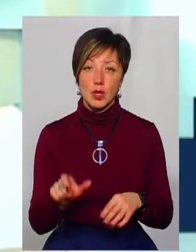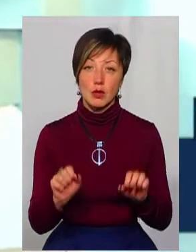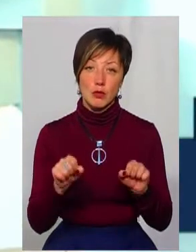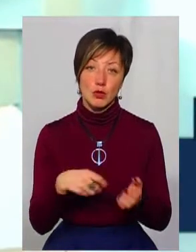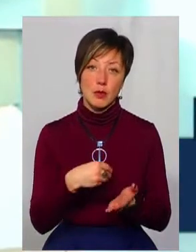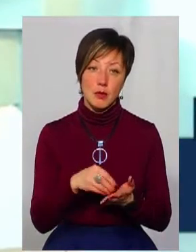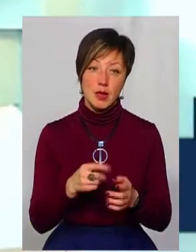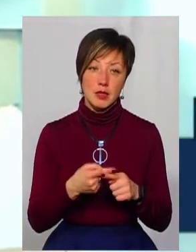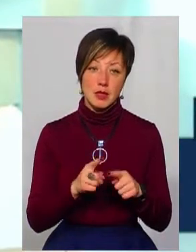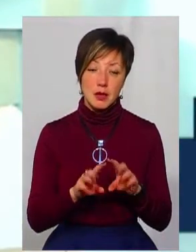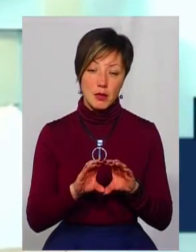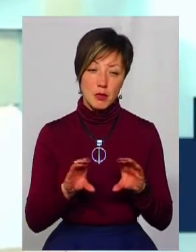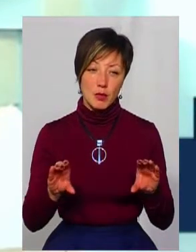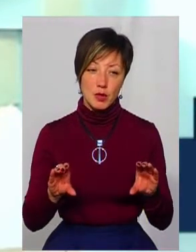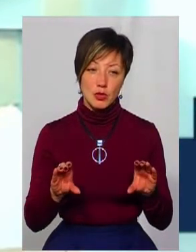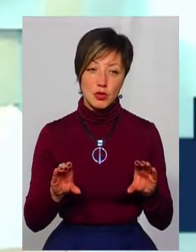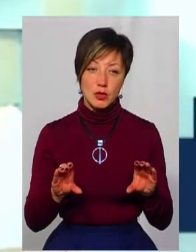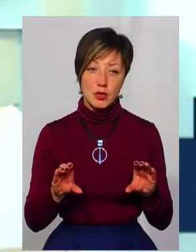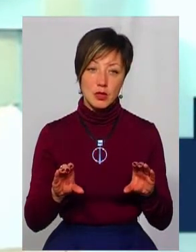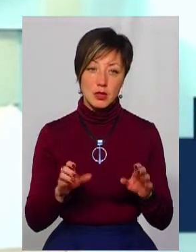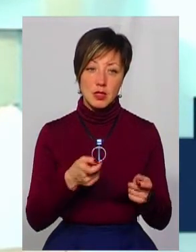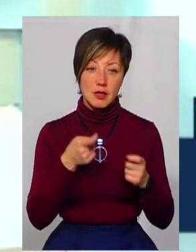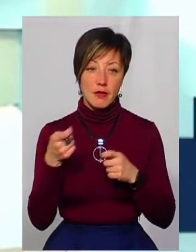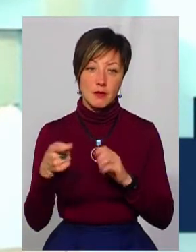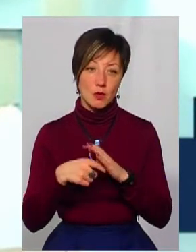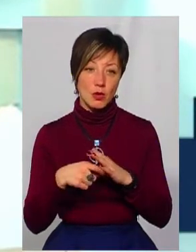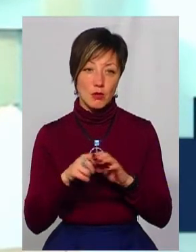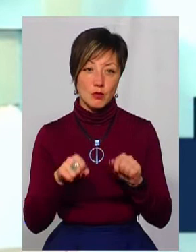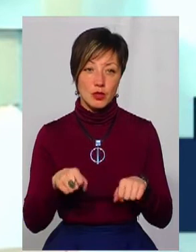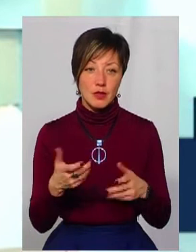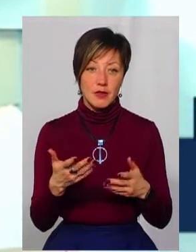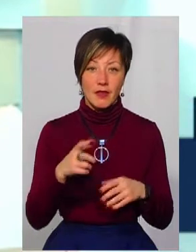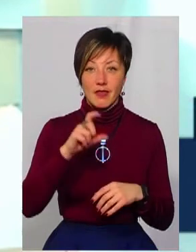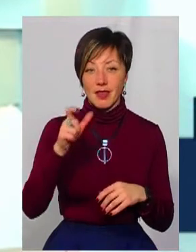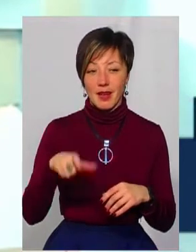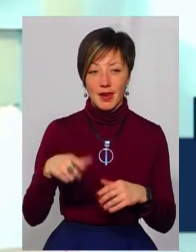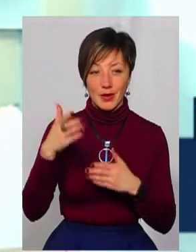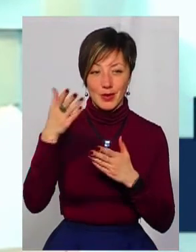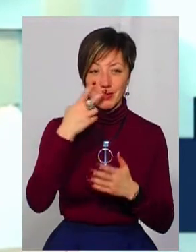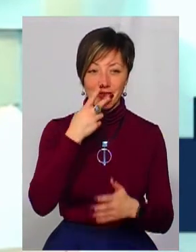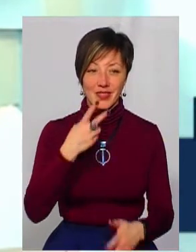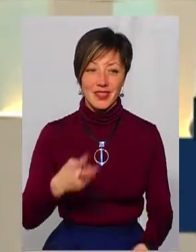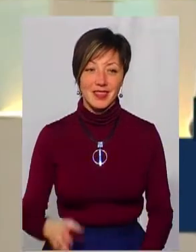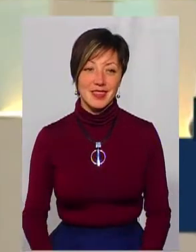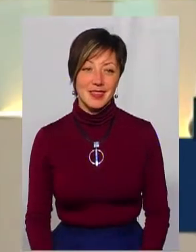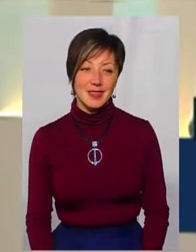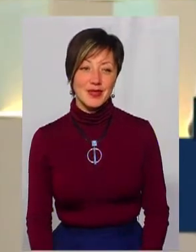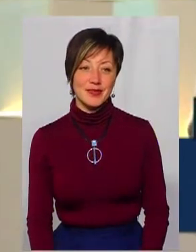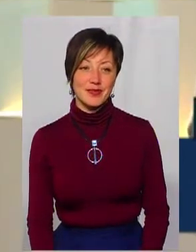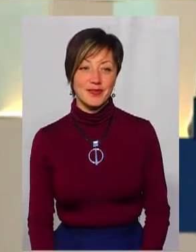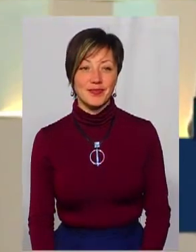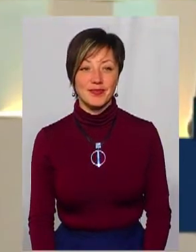може придбати цей же приймач і завести його в Донецьк, можливо, в Італію. І там дивитися. В